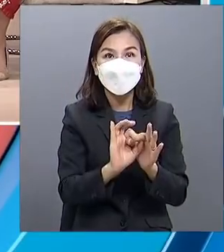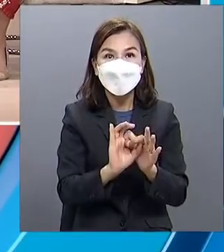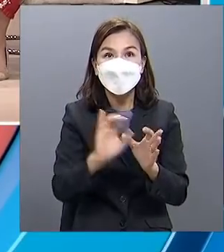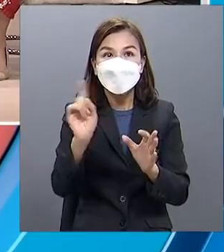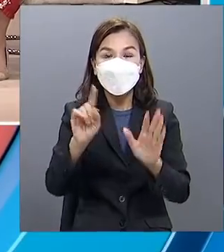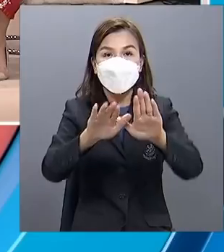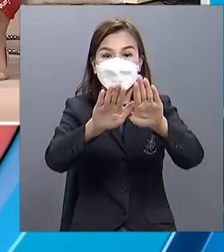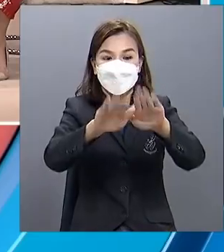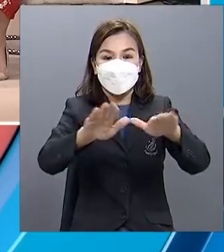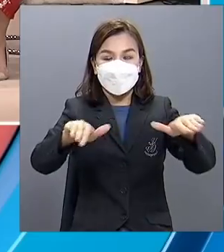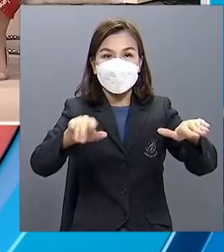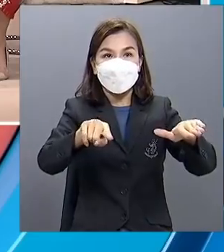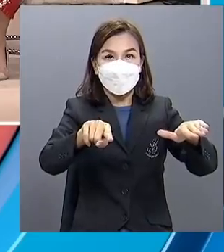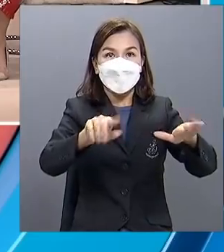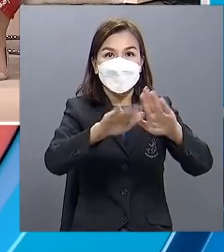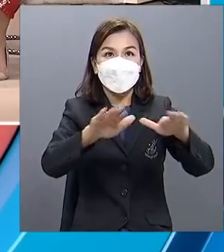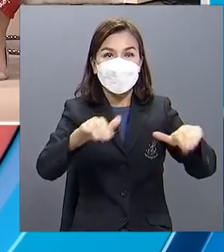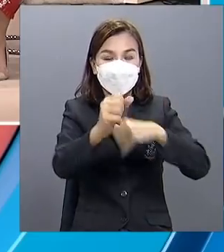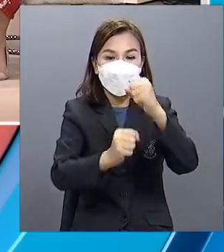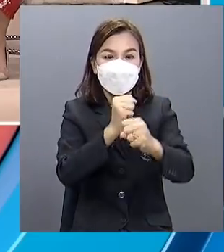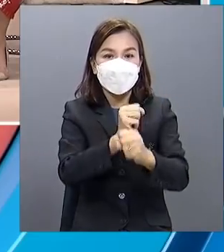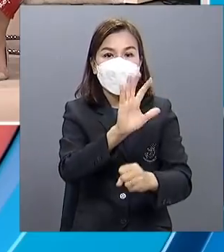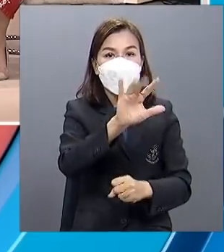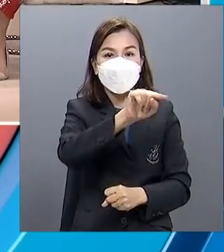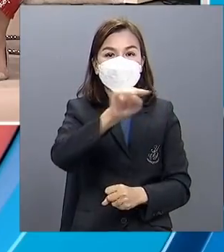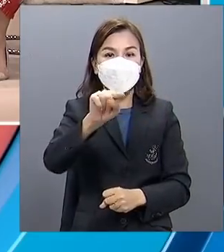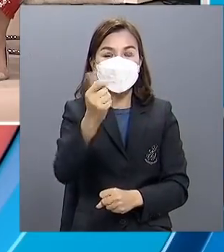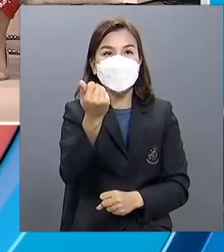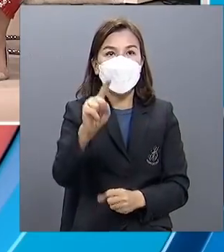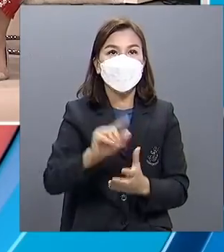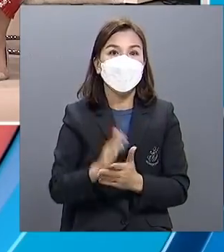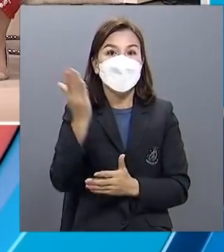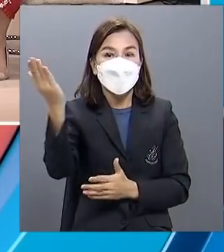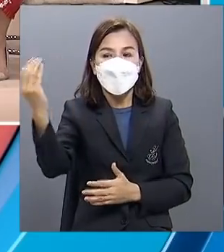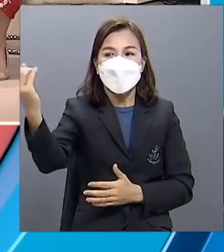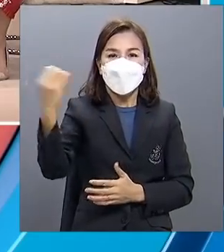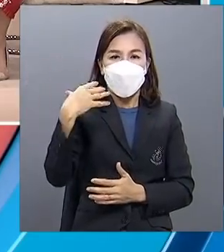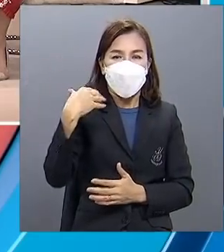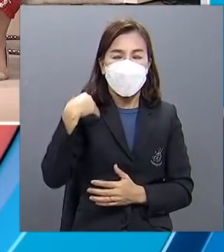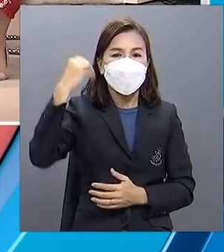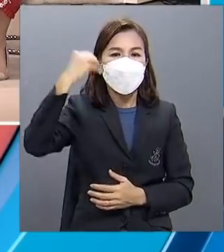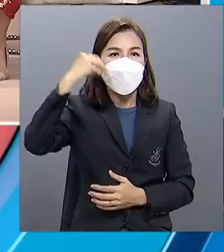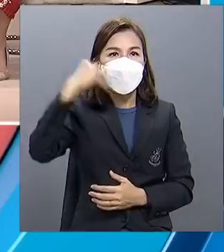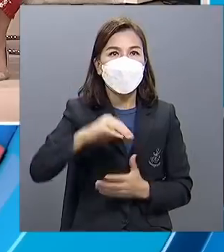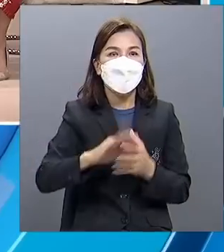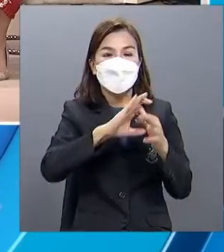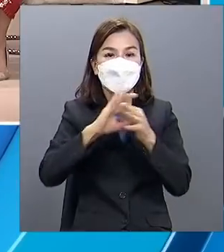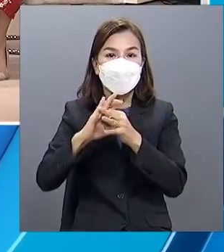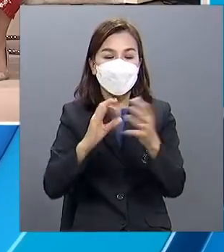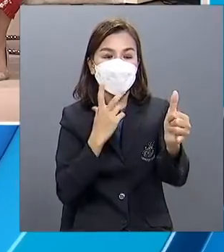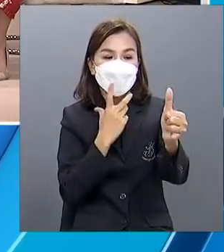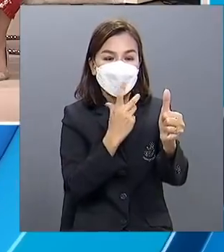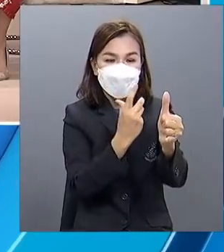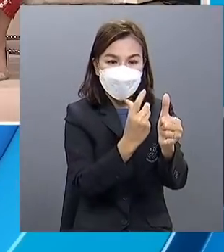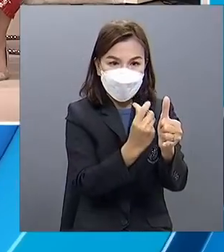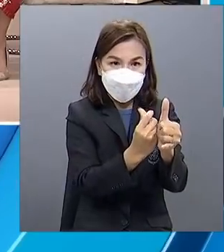ครับลูกอาจารย์จะยาวตลอดเวลาเราให้สัมภาษณ์กันอาจารย์จะเน้นเรื่องการฉีดวัคซีนแต่นั้นในกรณีของผู้